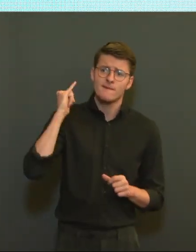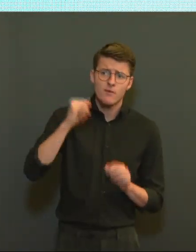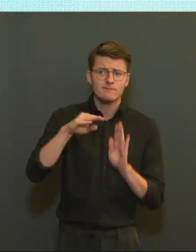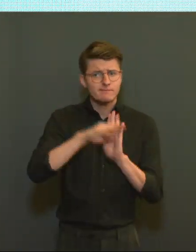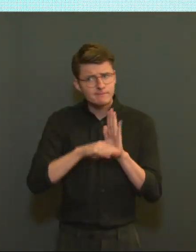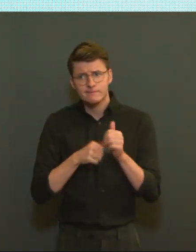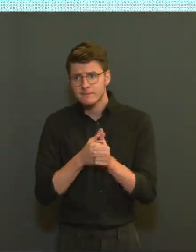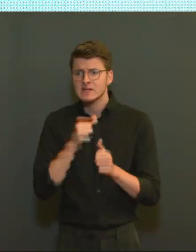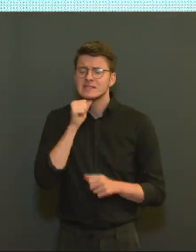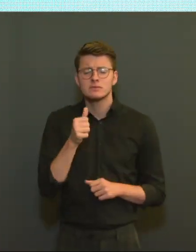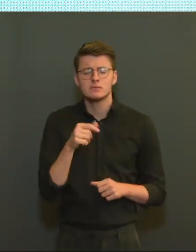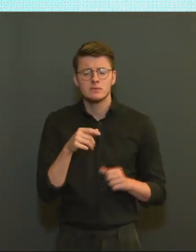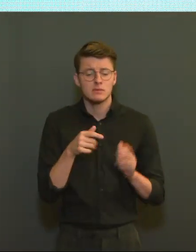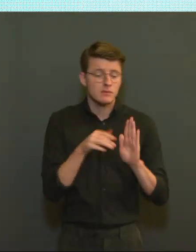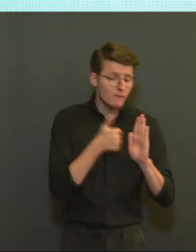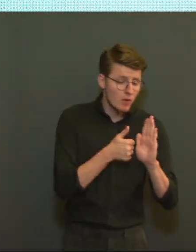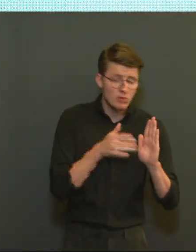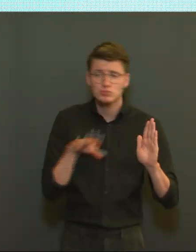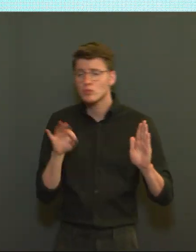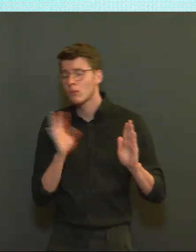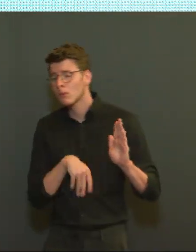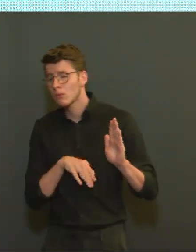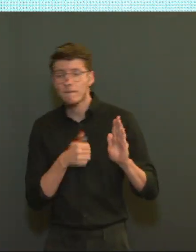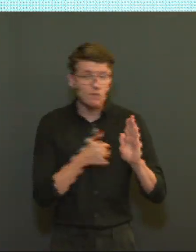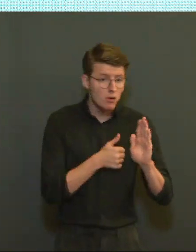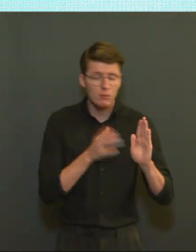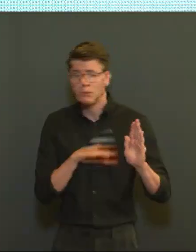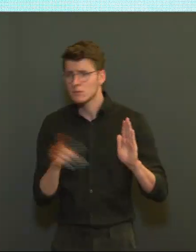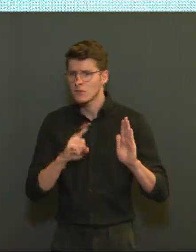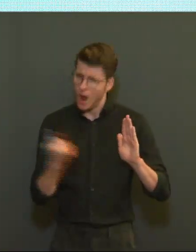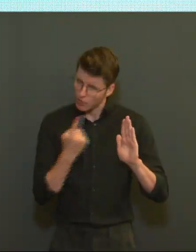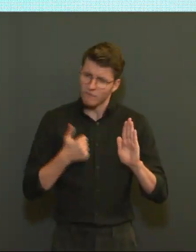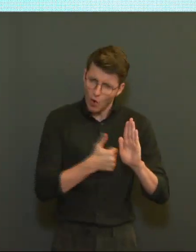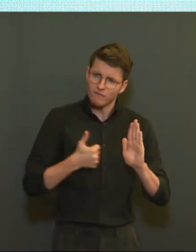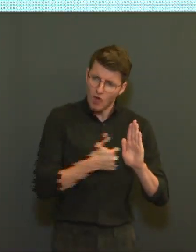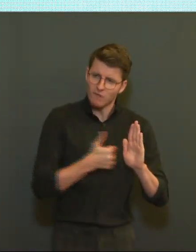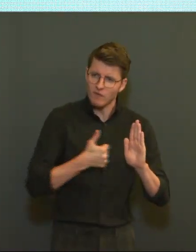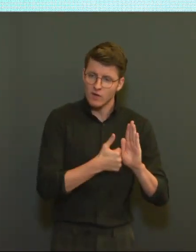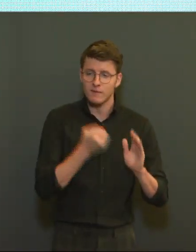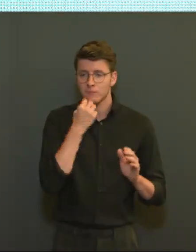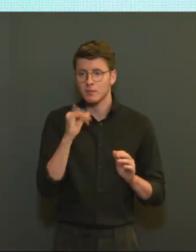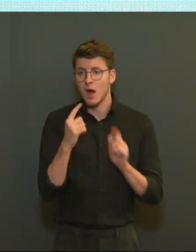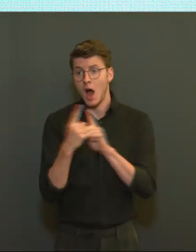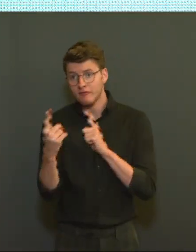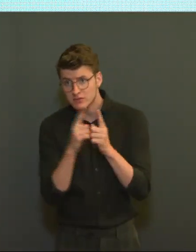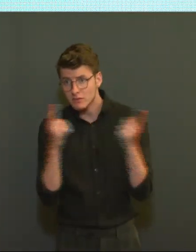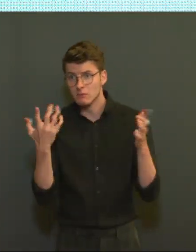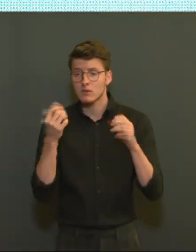kleine regeltjes van de COVID-etiketten. Denk maar aan het afstand houden en het beperken van onze